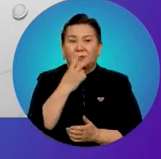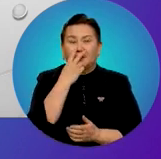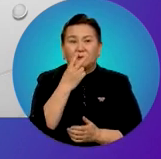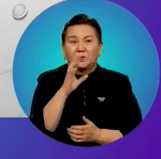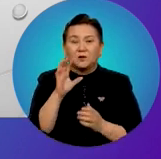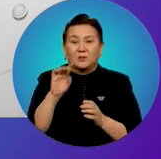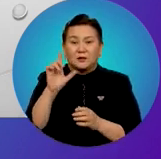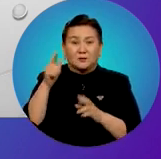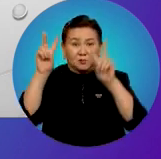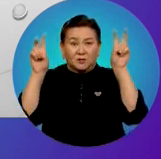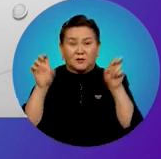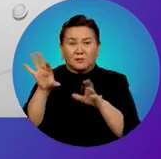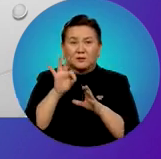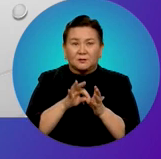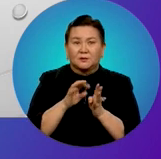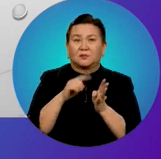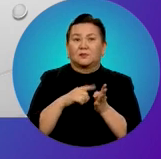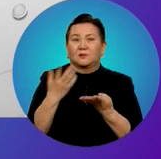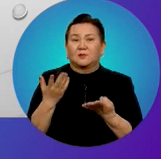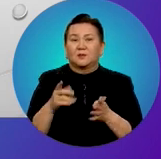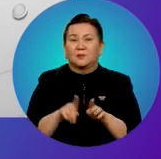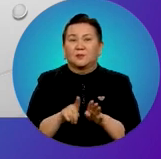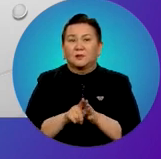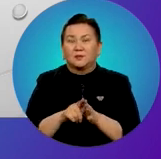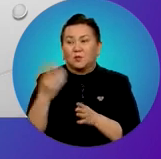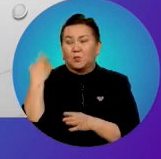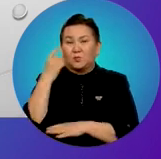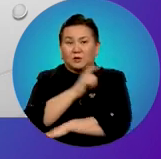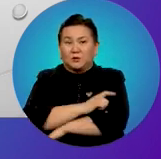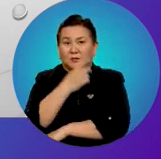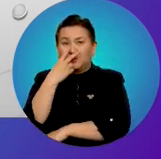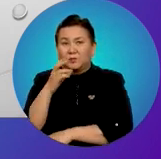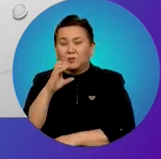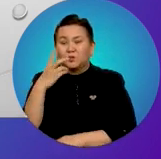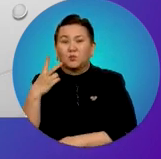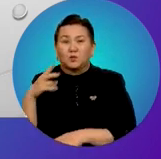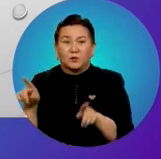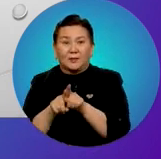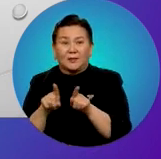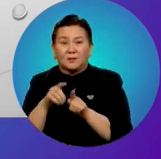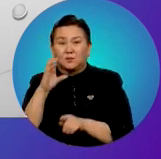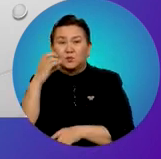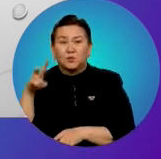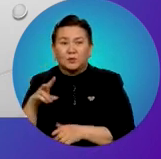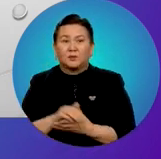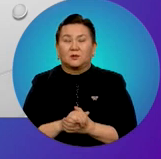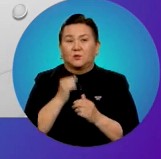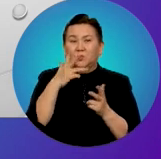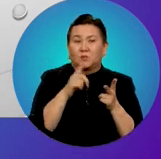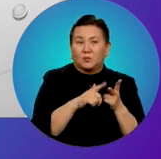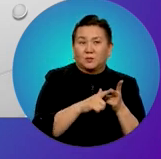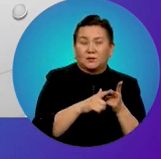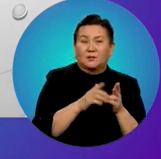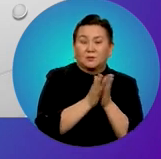хэсгээс сонгож авсан байна. За хоёр дахь нь болохоор бас өмнөх хичээлдэр үзсэн сүүмэд сүүл гэсэн эсэний хэсэг байна. За гурав дахь нь болохоор